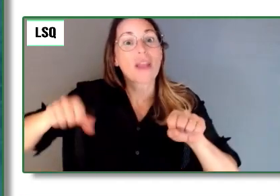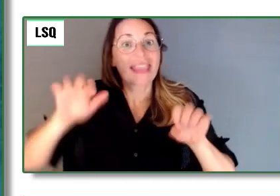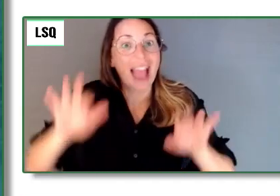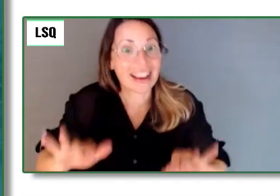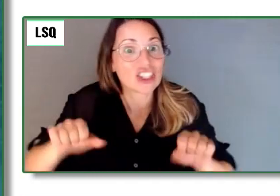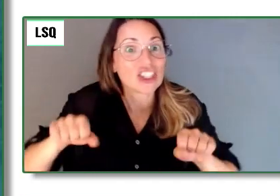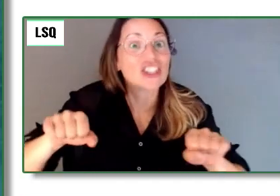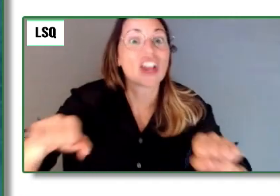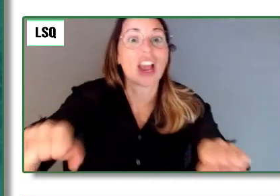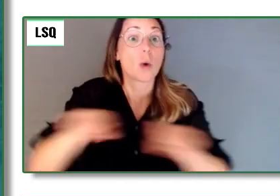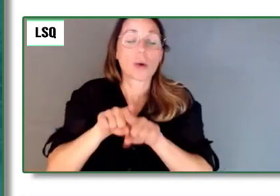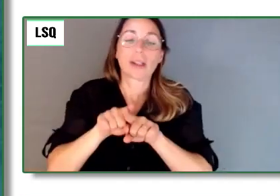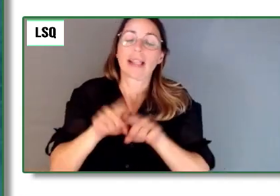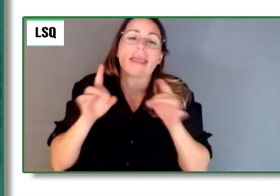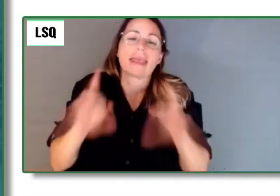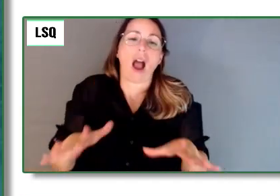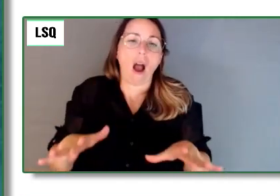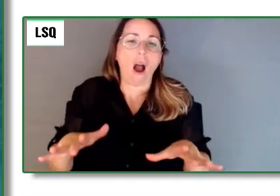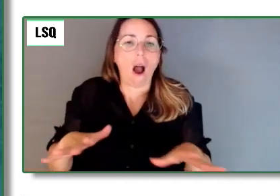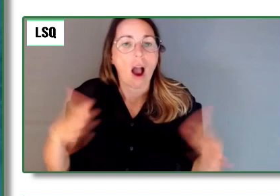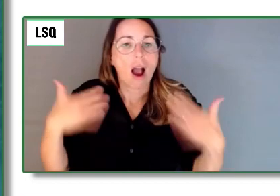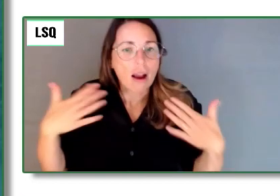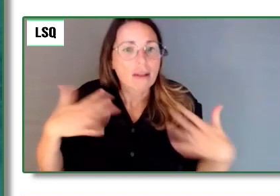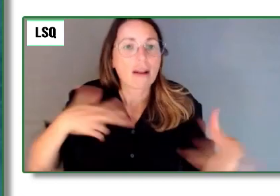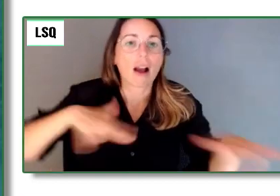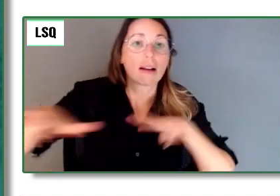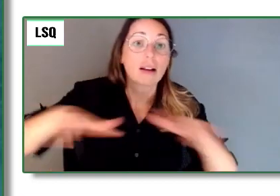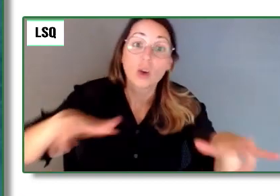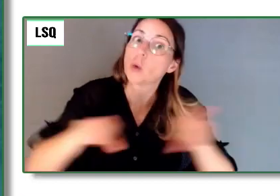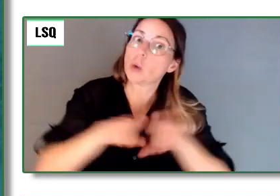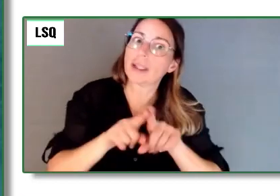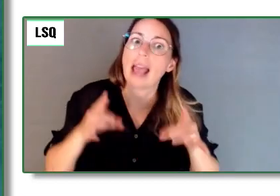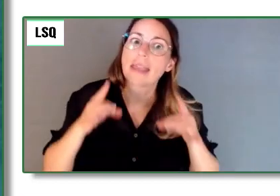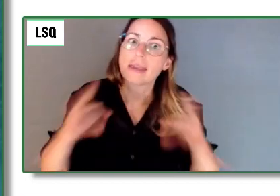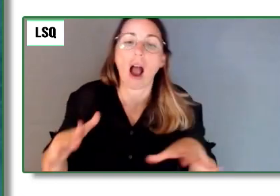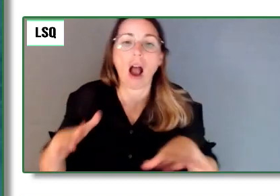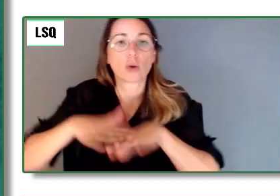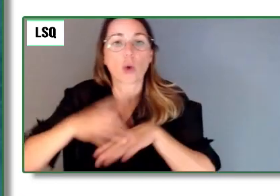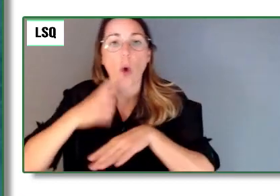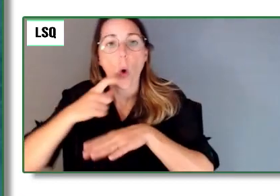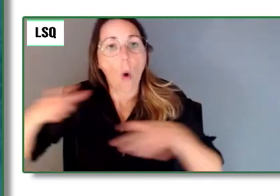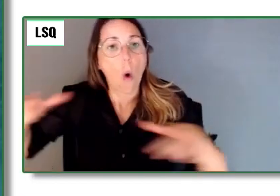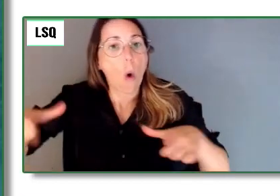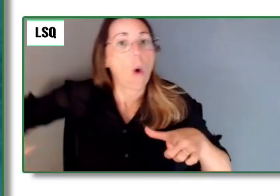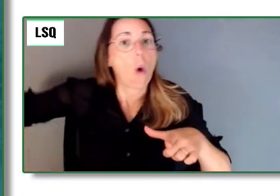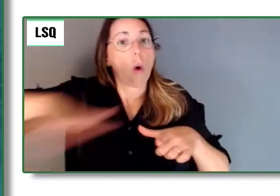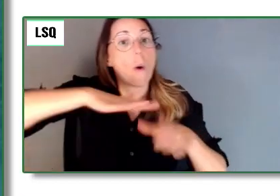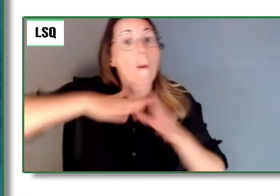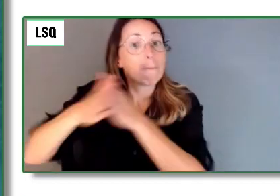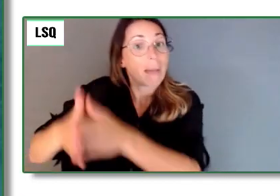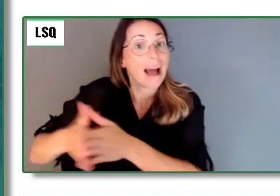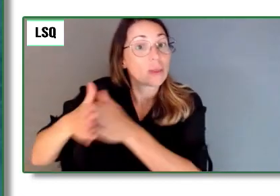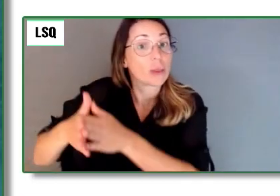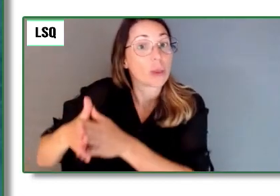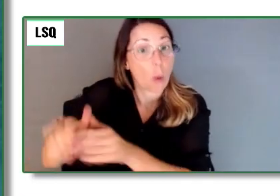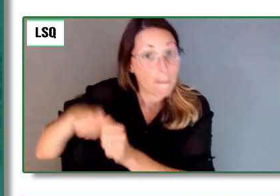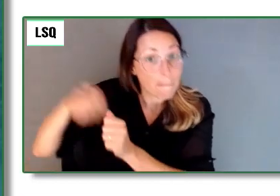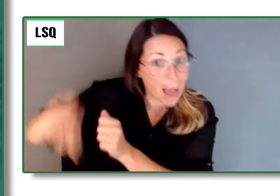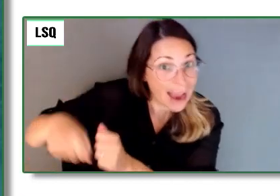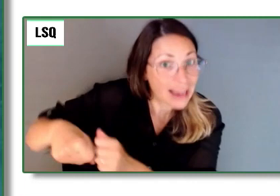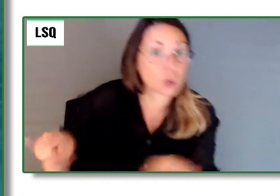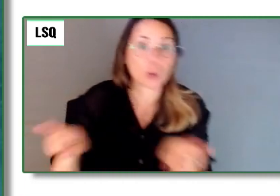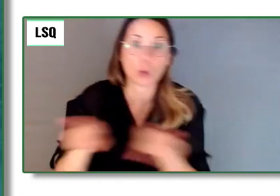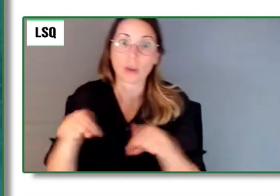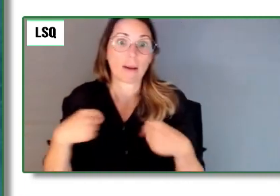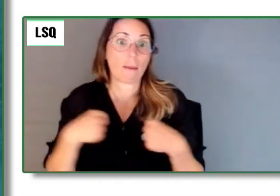pêche. Et également, je suis parrainée par quelques entreprises de plein air et de pêche. Dans mes activités de pêche,